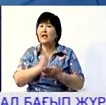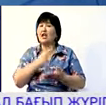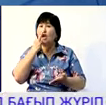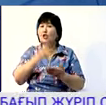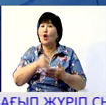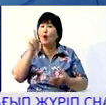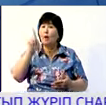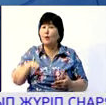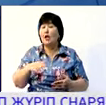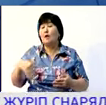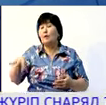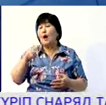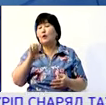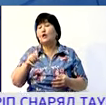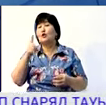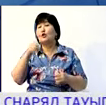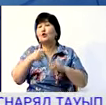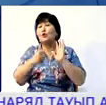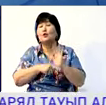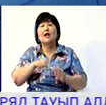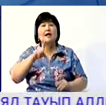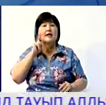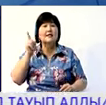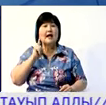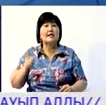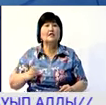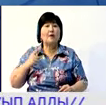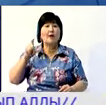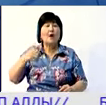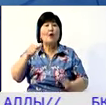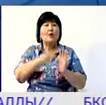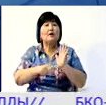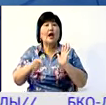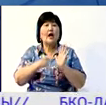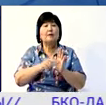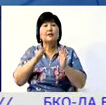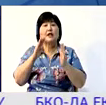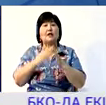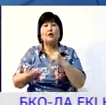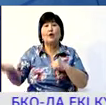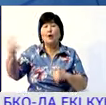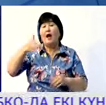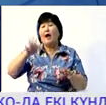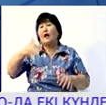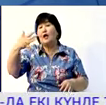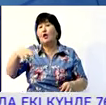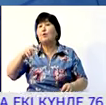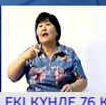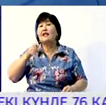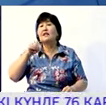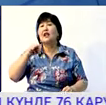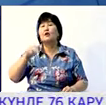болады. Маусым айында 117 сыр бойлық жас маман атанады, олардың 67-сі елге оралады, қалған 50-і